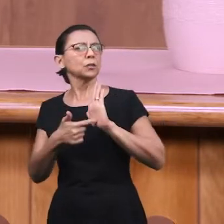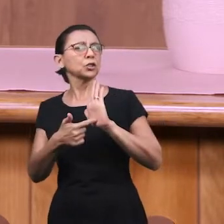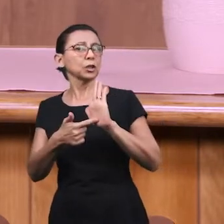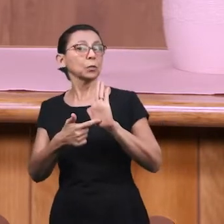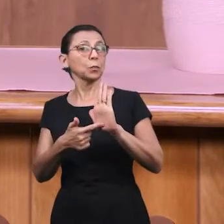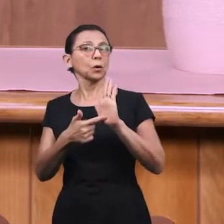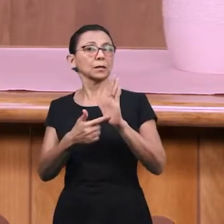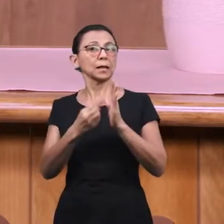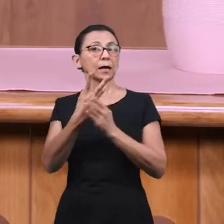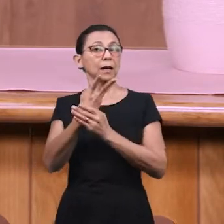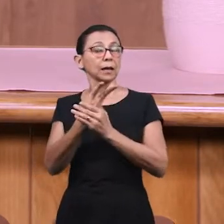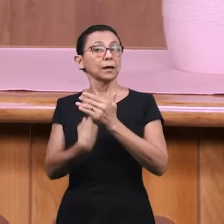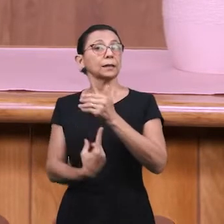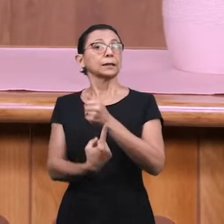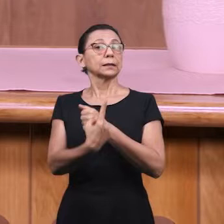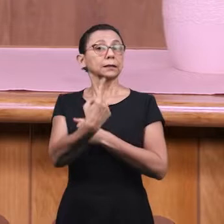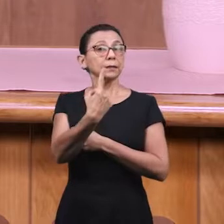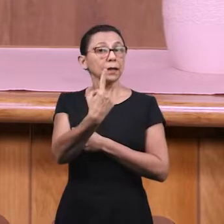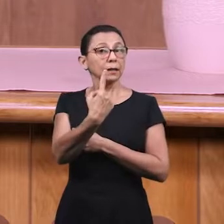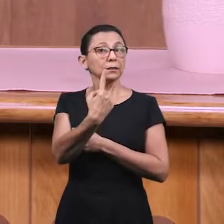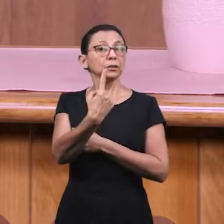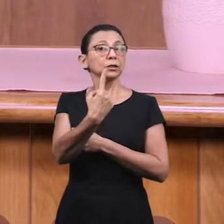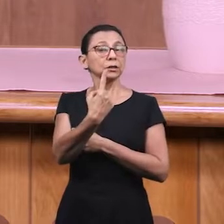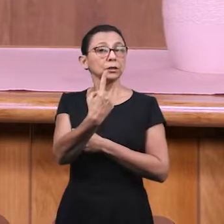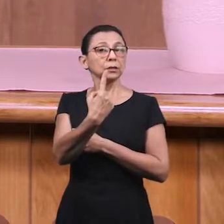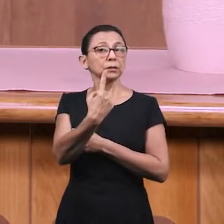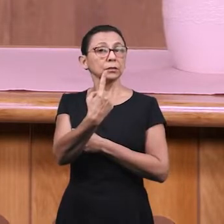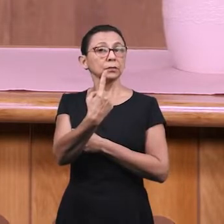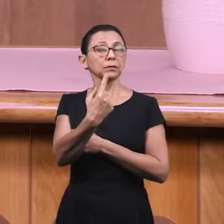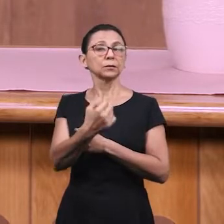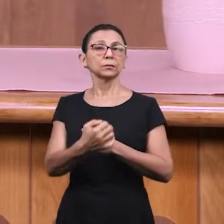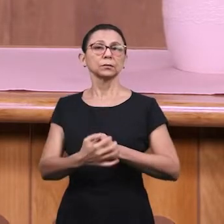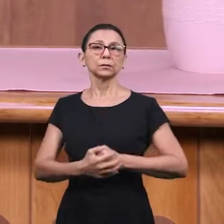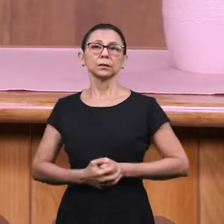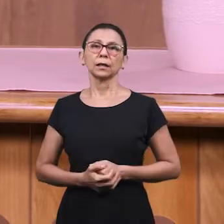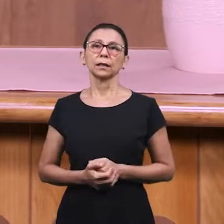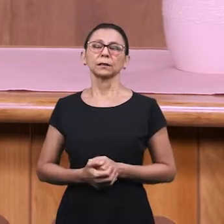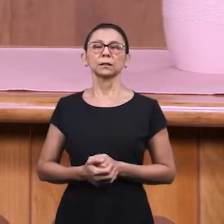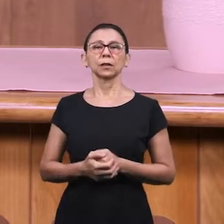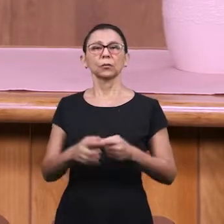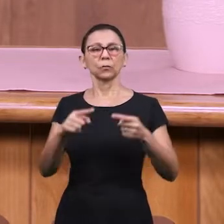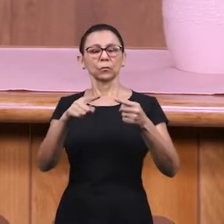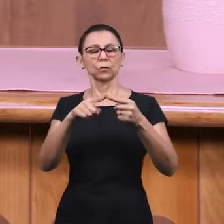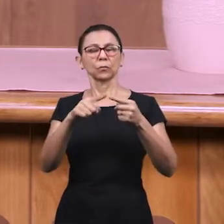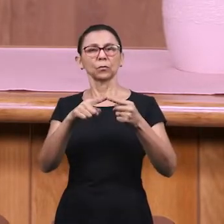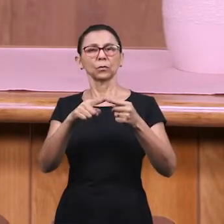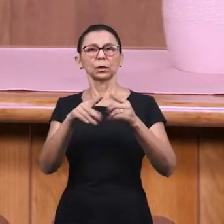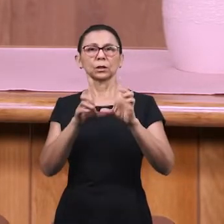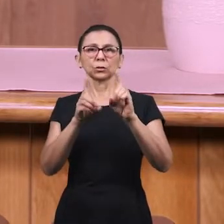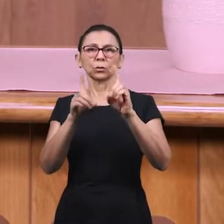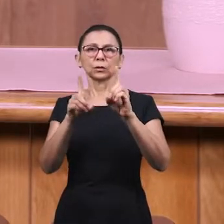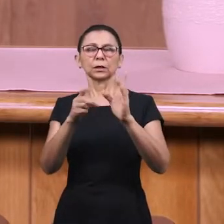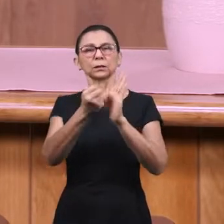должны идентифицировать образ Троицы присутствующей. Итак, доктрина о крови